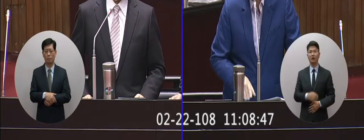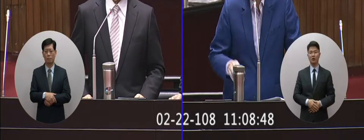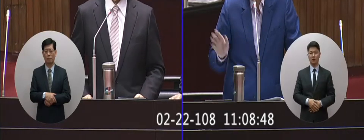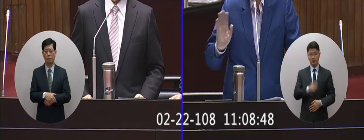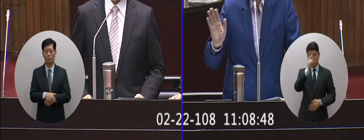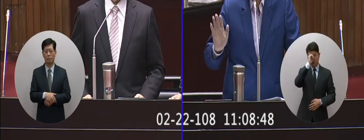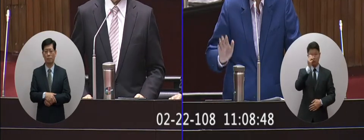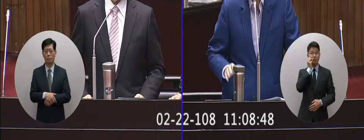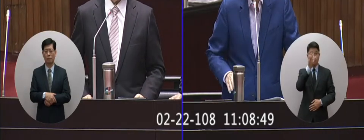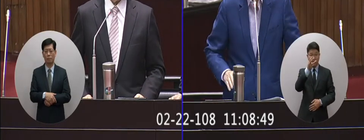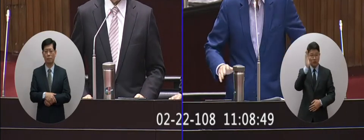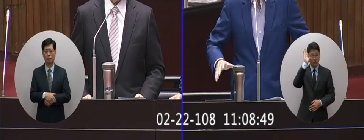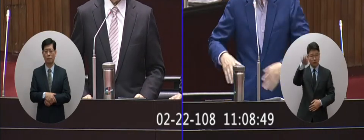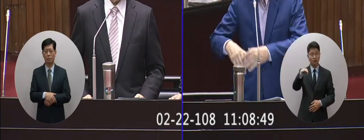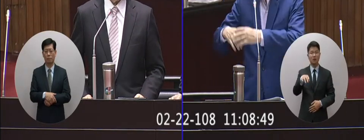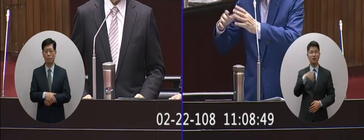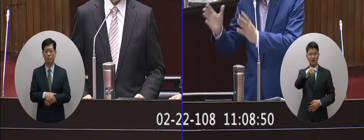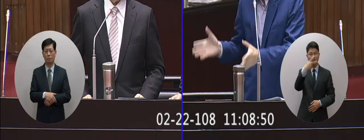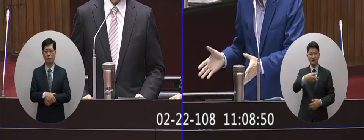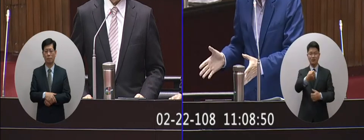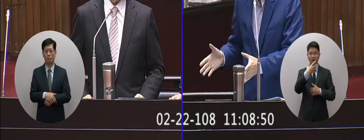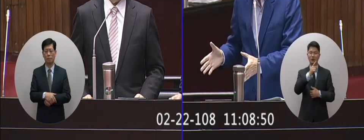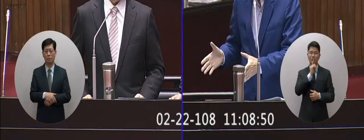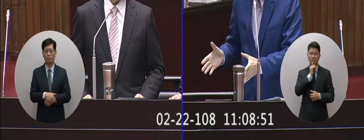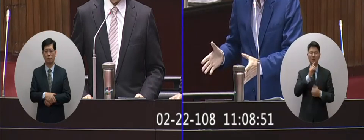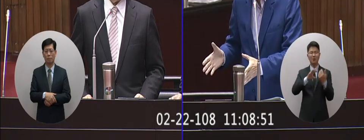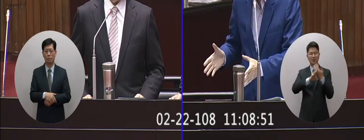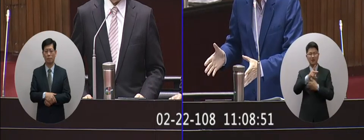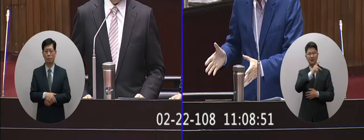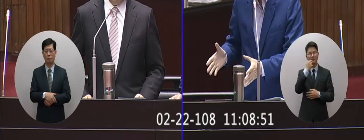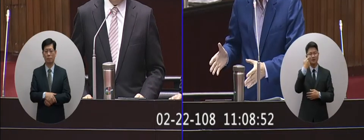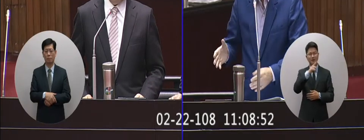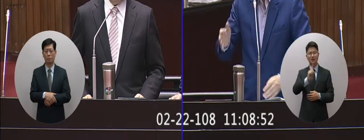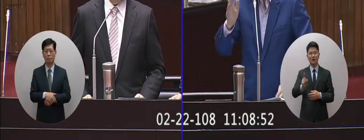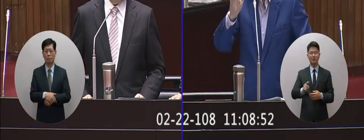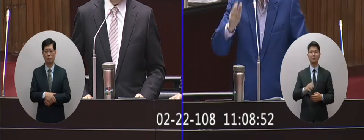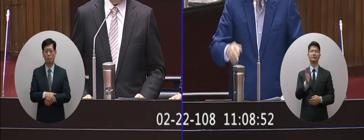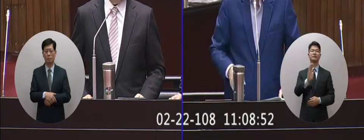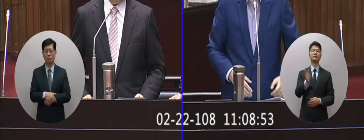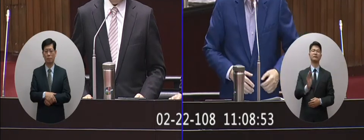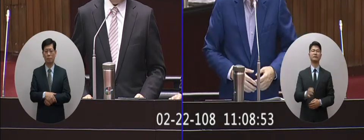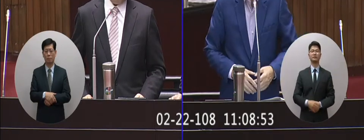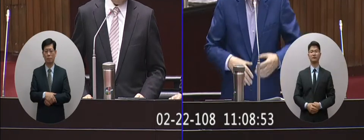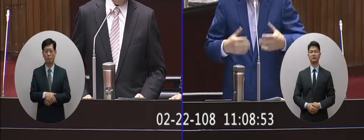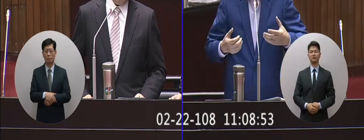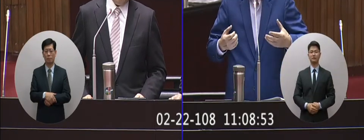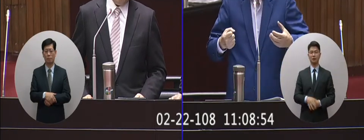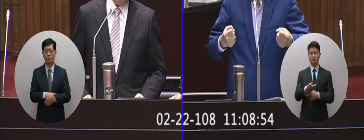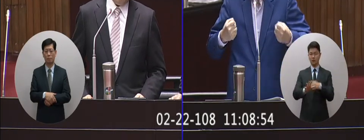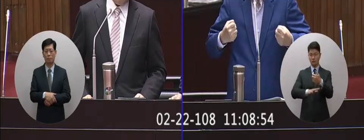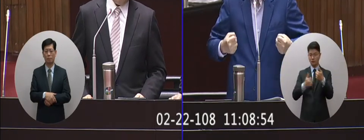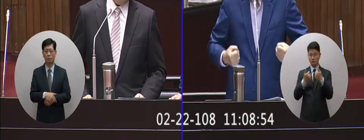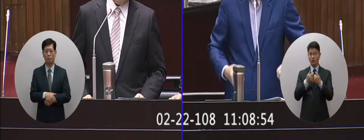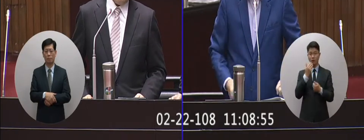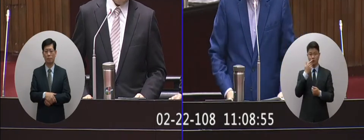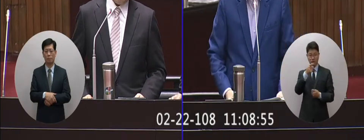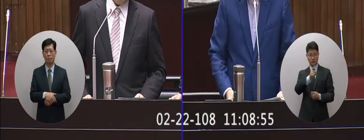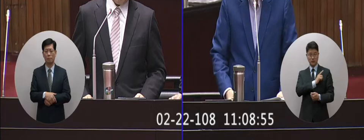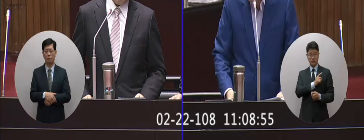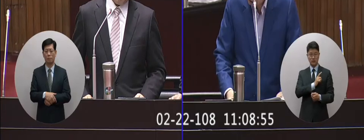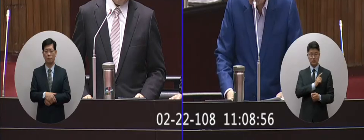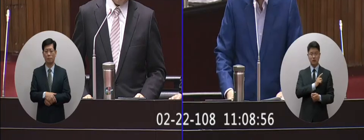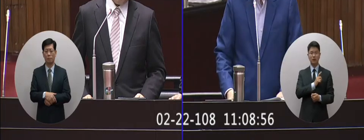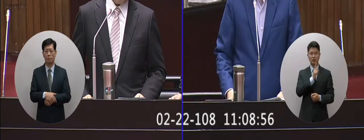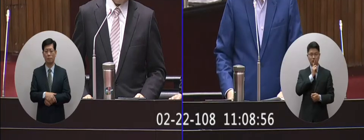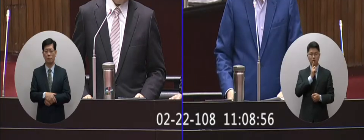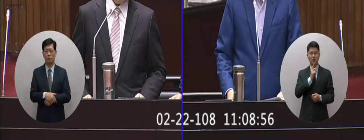以后，你不要再告诉我有任何的理由了，是不是？ 农委会，如果说你很低调的讲说，